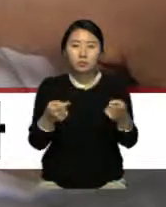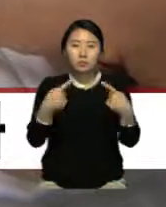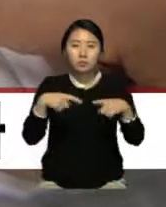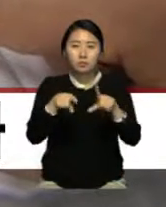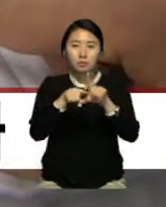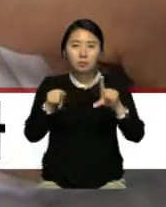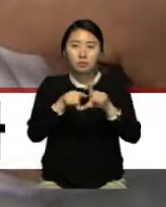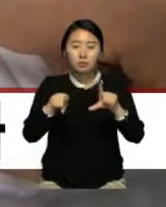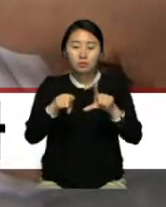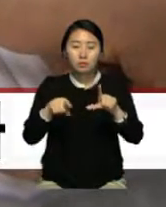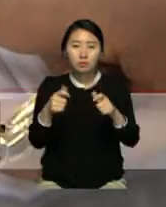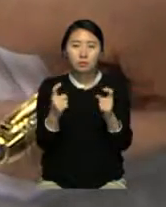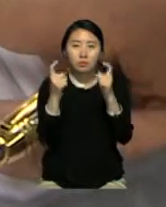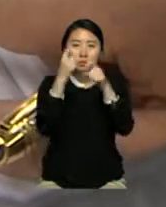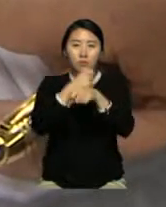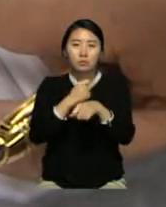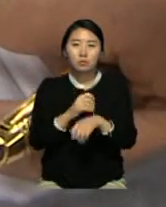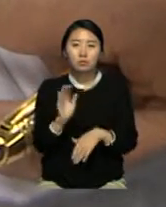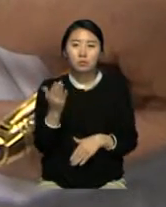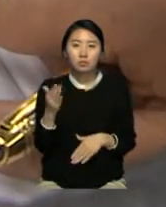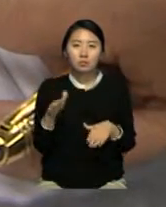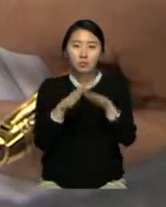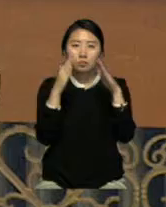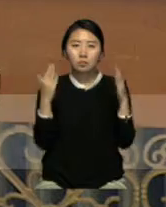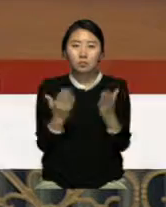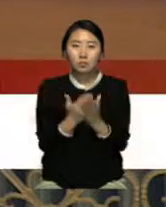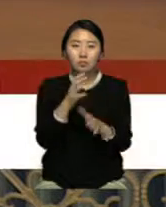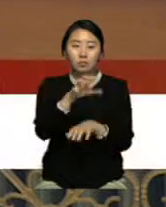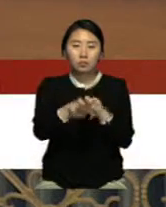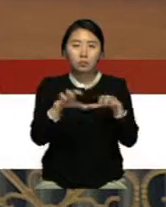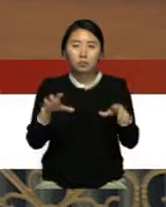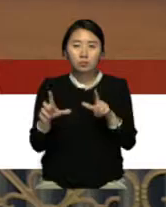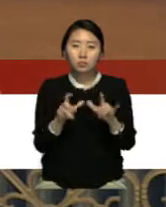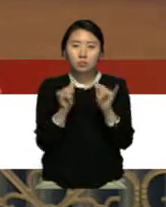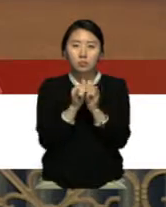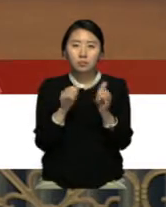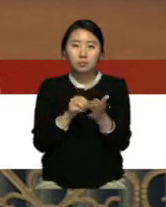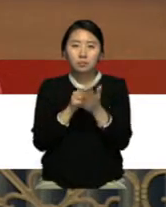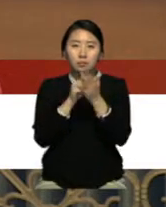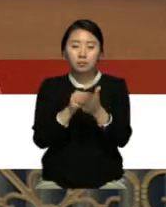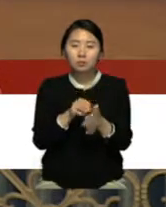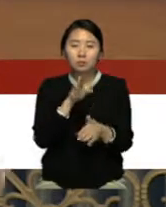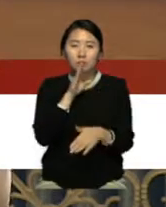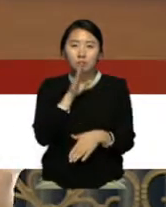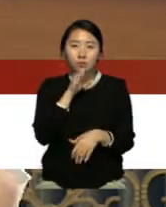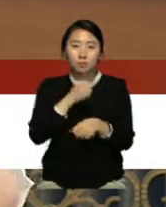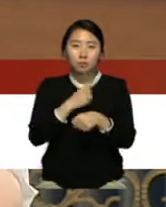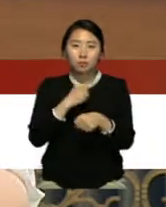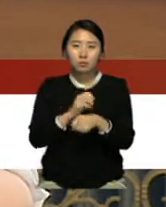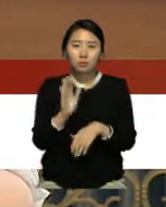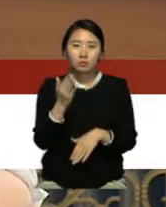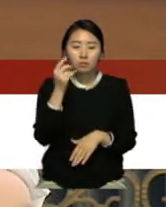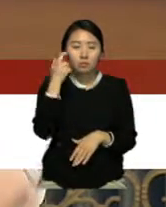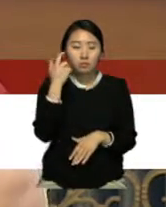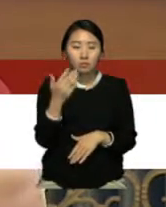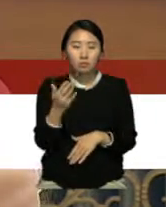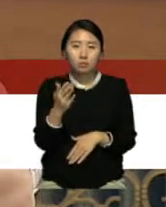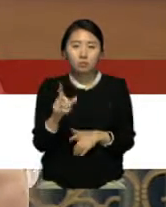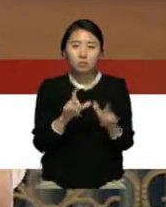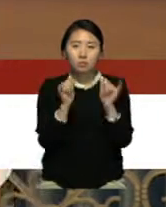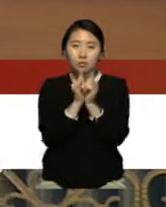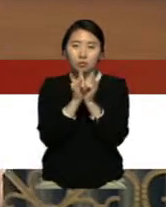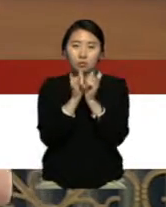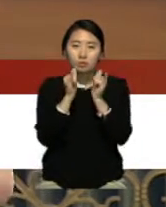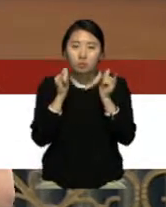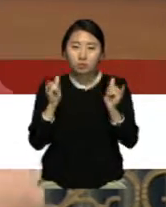놓고 공방을 벌였습니다. 모든 영역에서 주민의 의사를 반영하고 협력하는 것을 말한다. 그러면